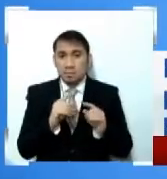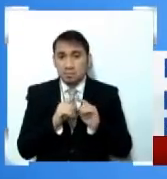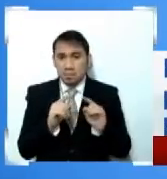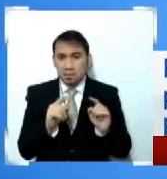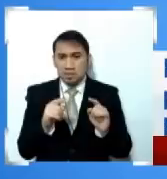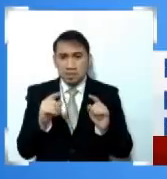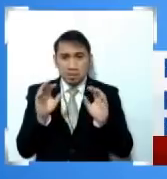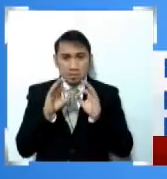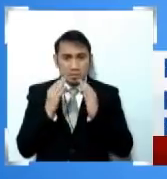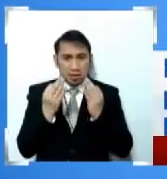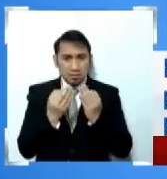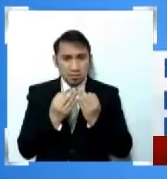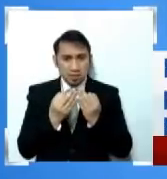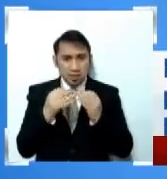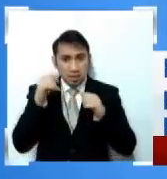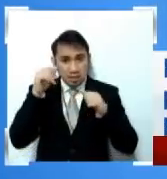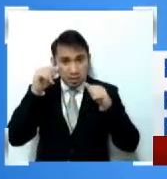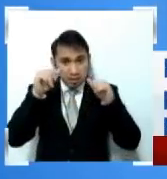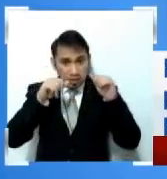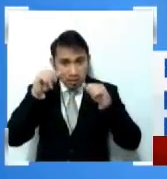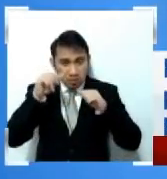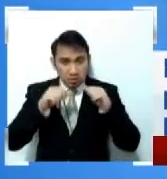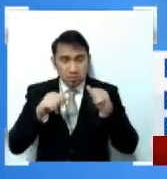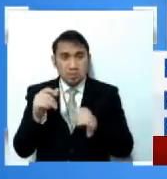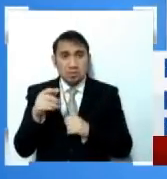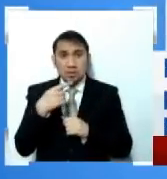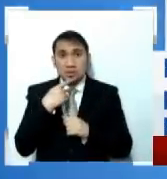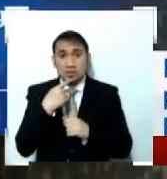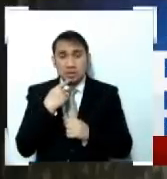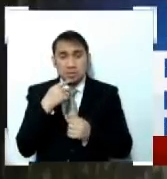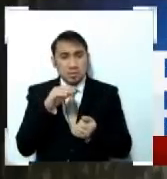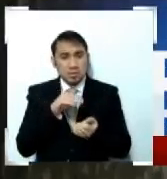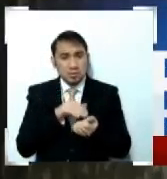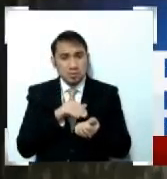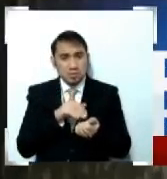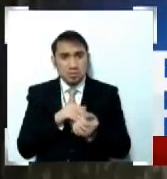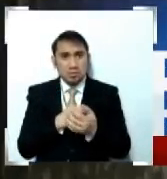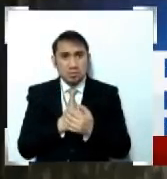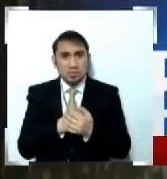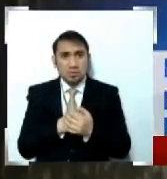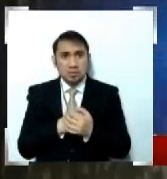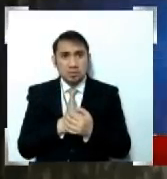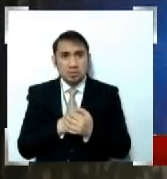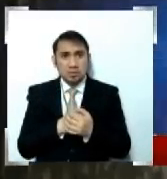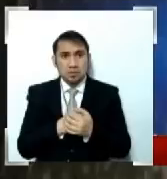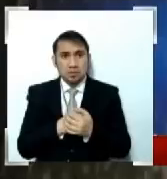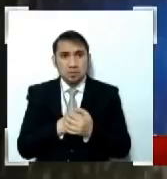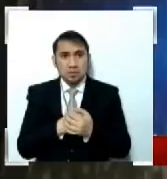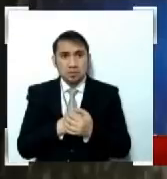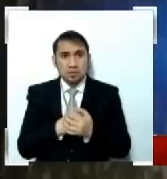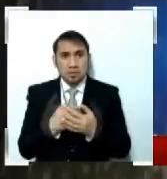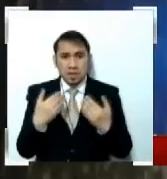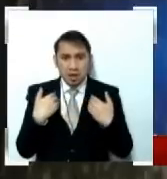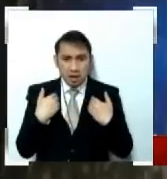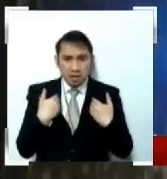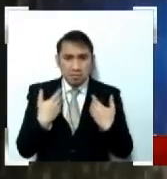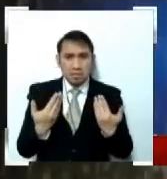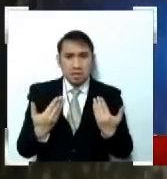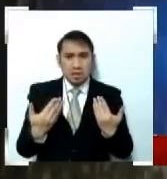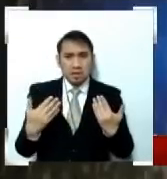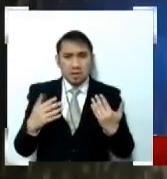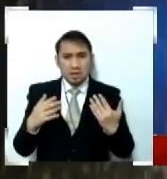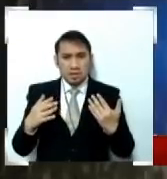Mateo. Batay na rin daw sa sinabi ng doktor na tumingin kay Mateo. May mga damage sa katawan yung anak ko. Anong damage?